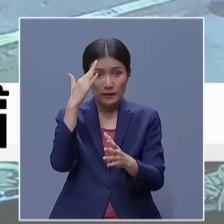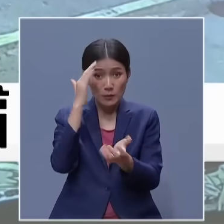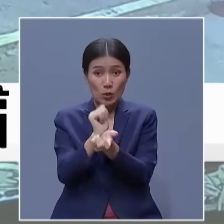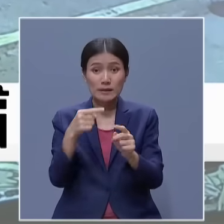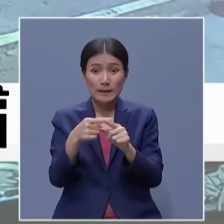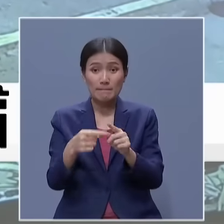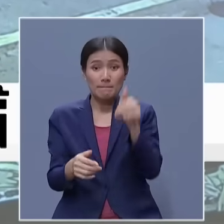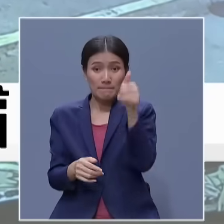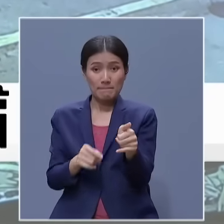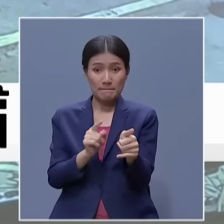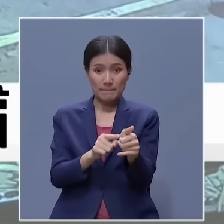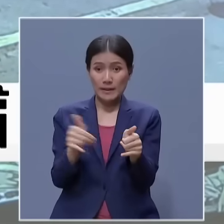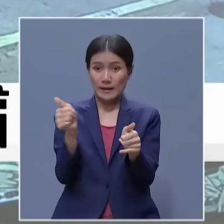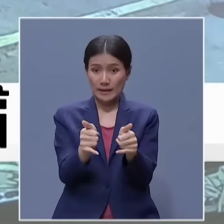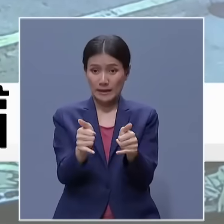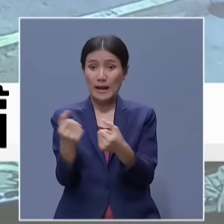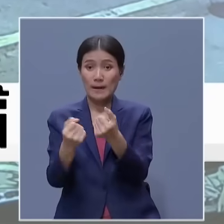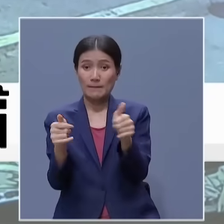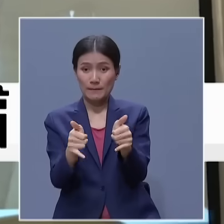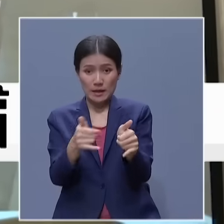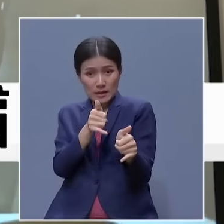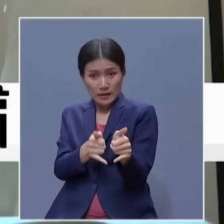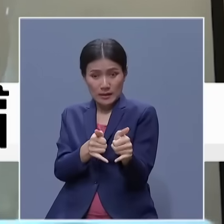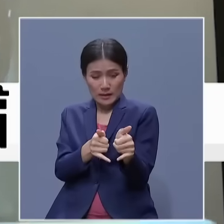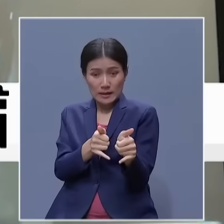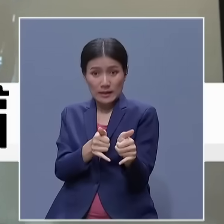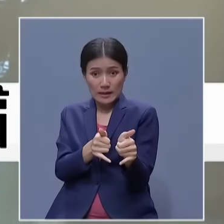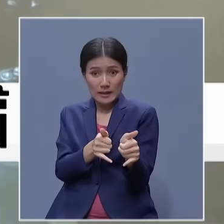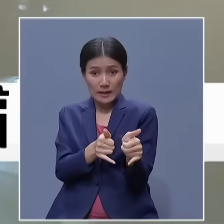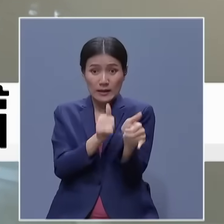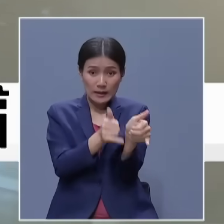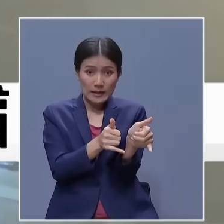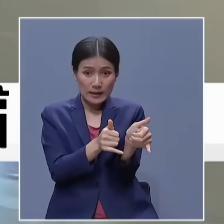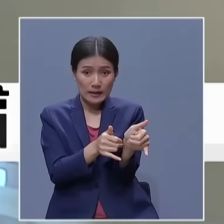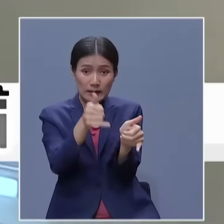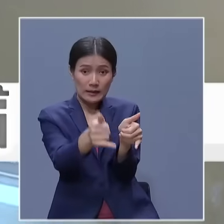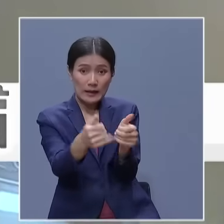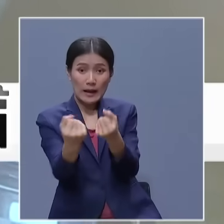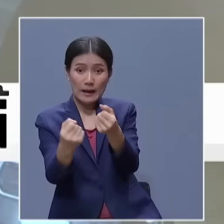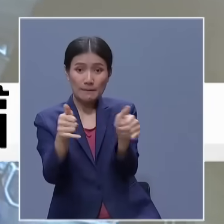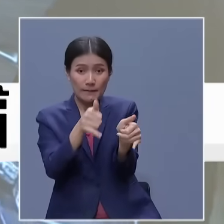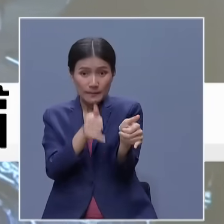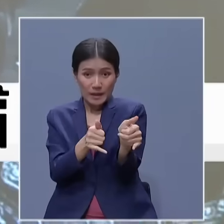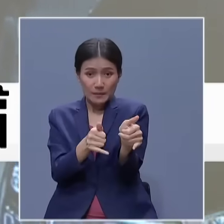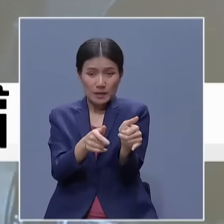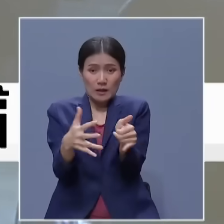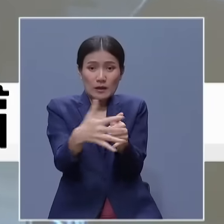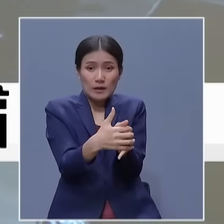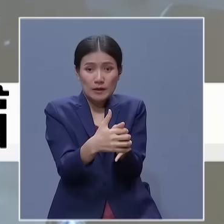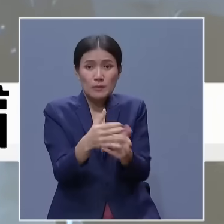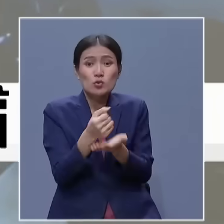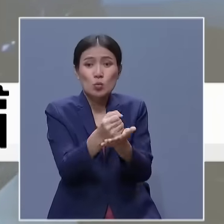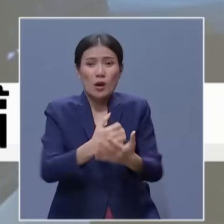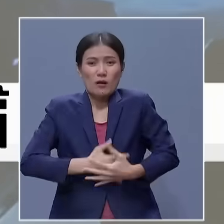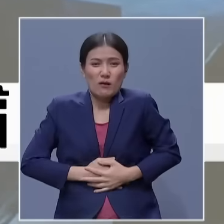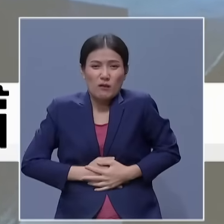นะครับส่วนตำรวจอีกนายนึงนั่งเบาะหลังแล้วก็คอยเอามืออุดบาดแผลจากรอยกระสุนแล้วพลขับก็พาไปโร